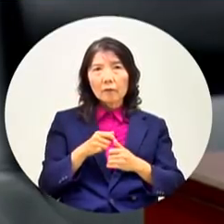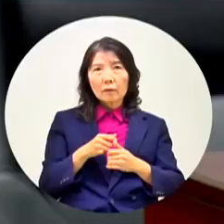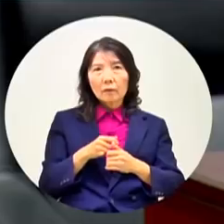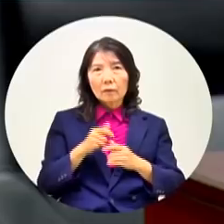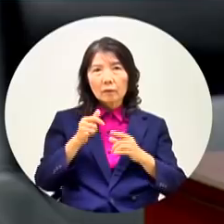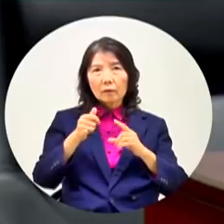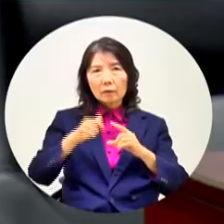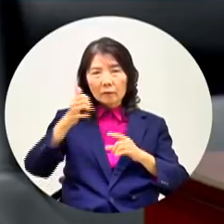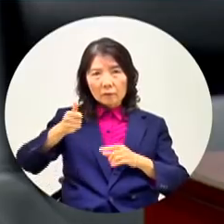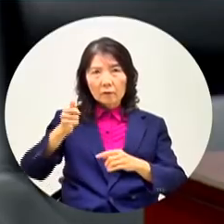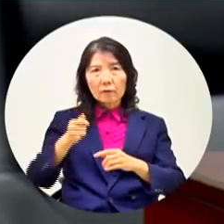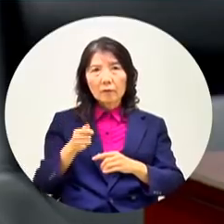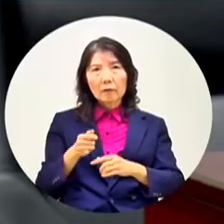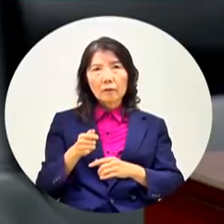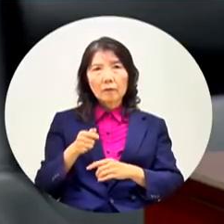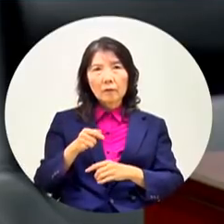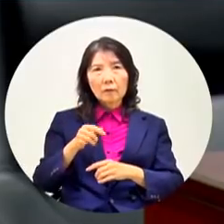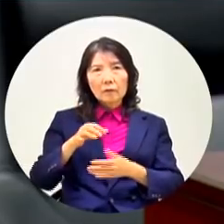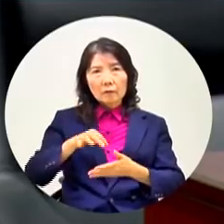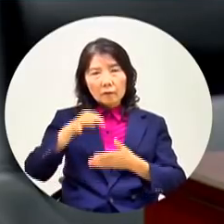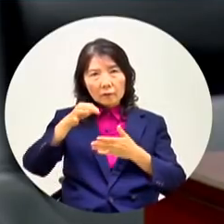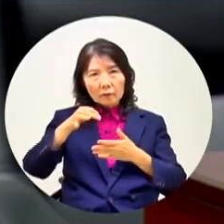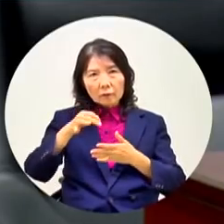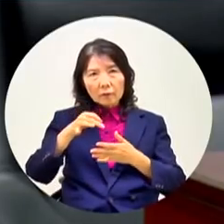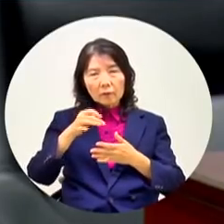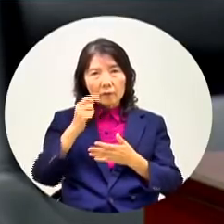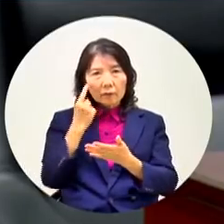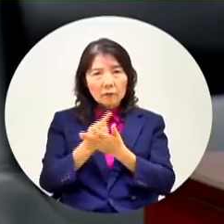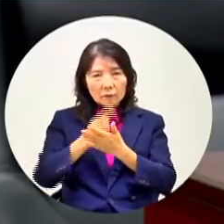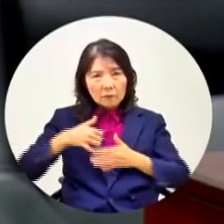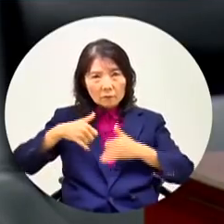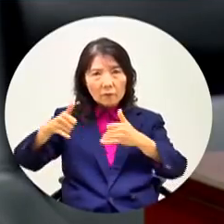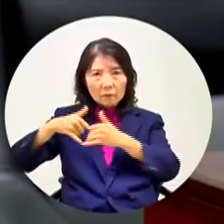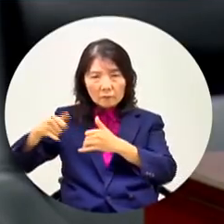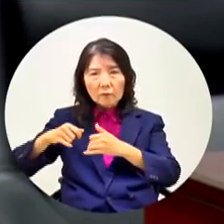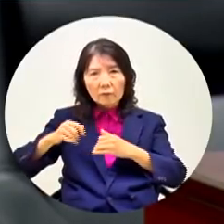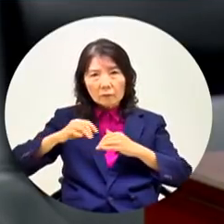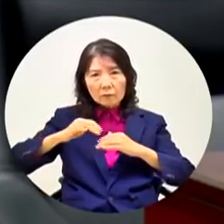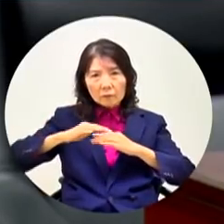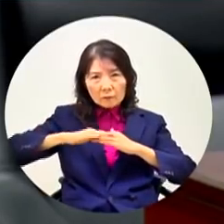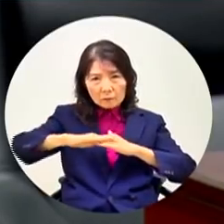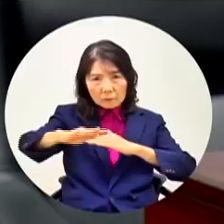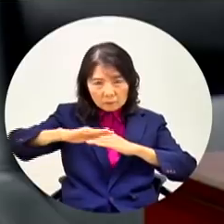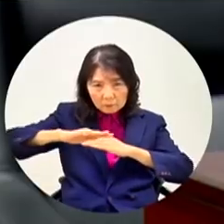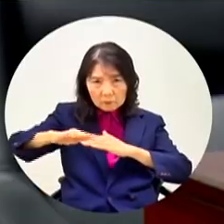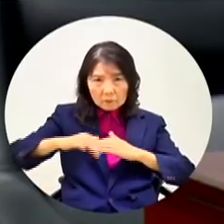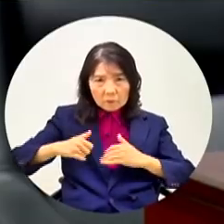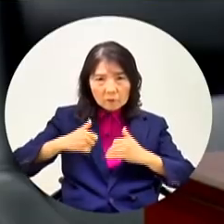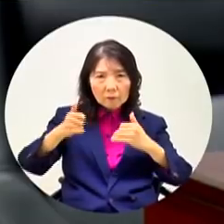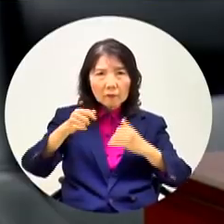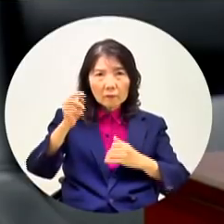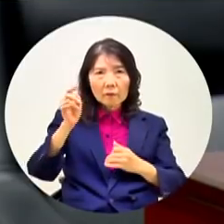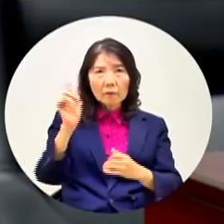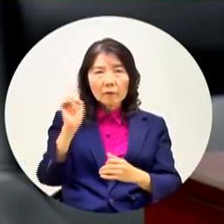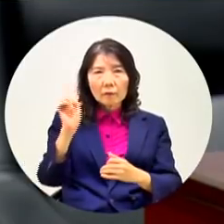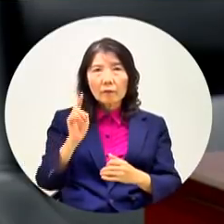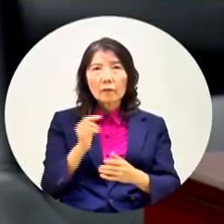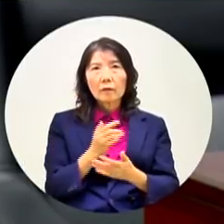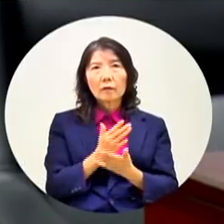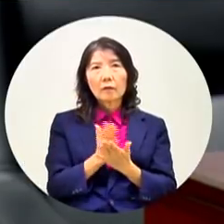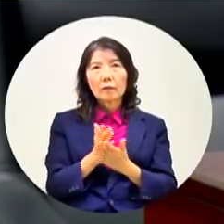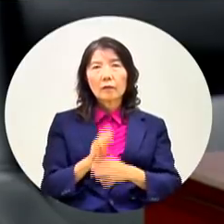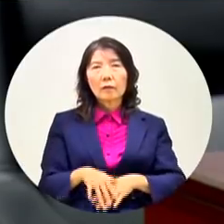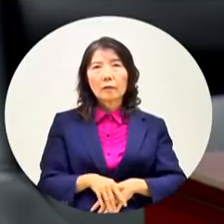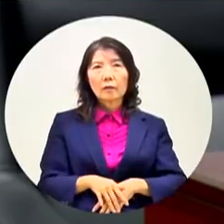在拜托区长提供所有的每个道路需要抛铺的路段？哦、啊，是不是依赖咱的区